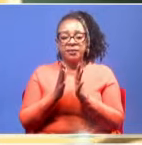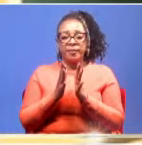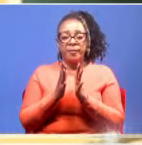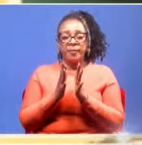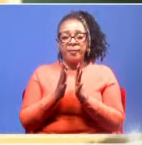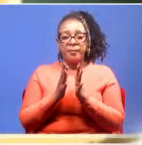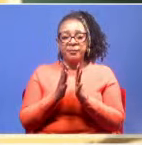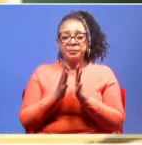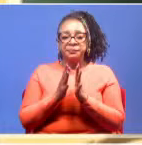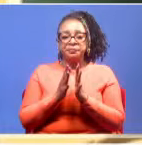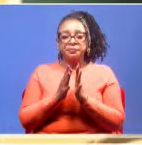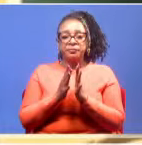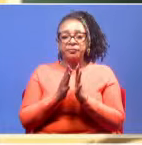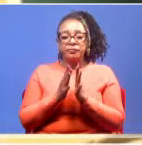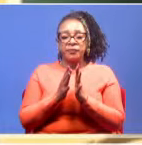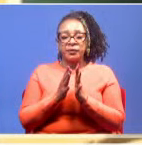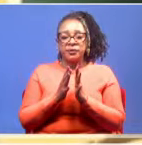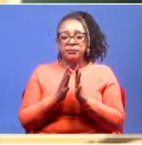kujizatiti na kuweza